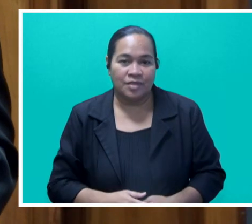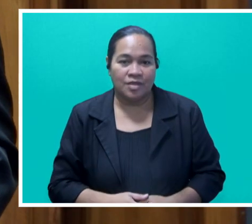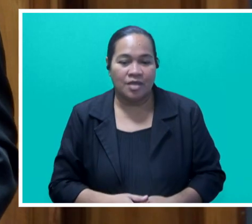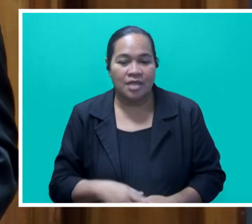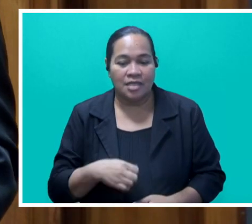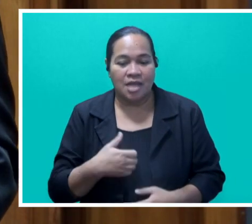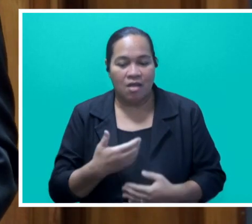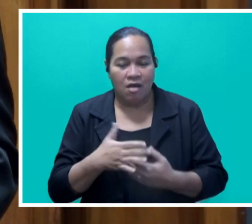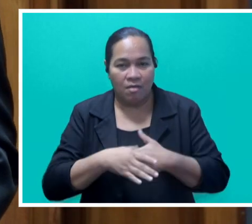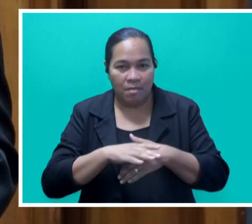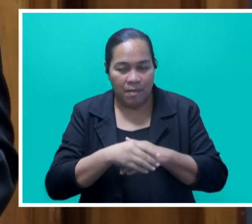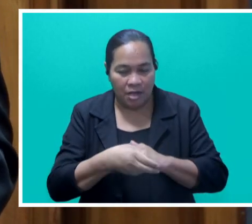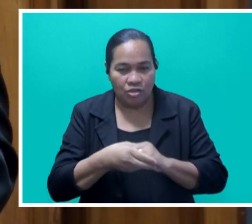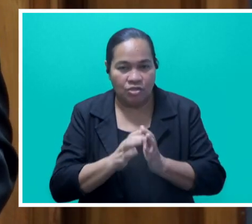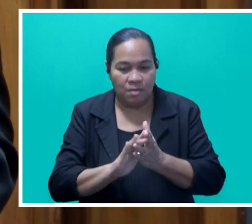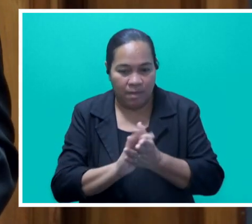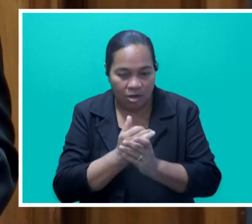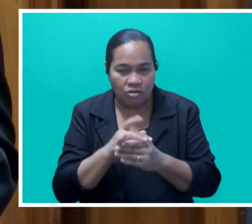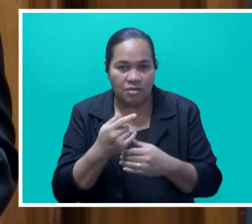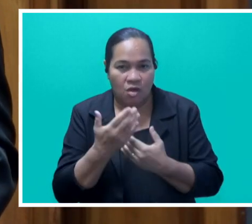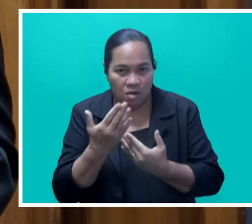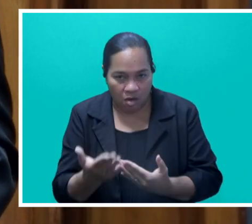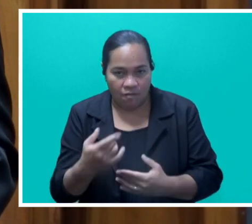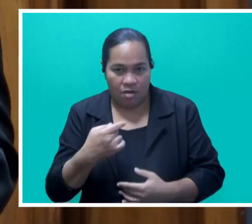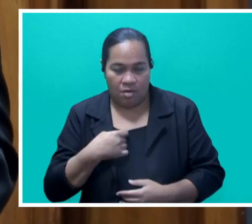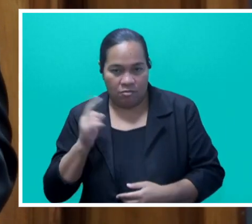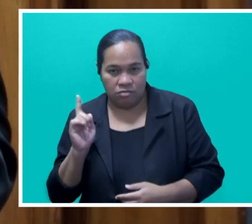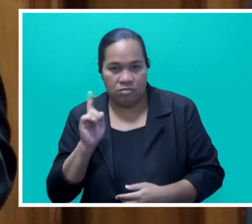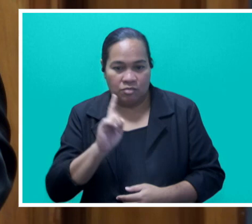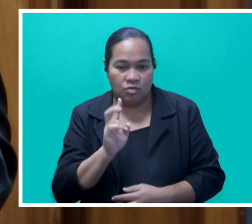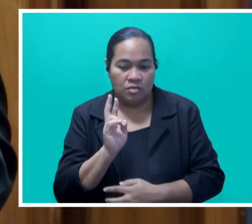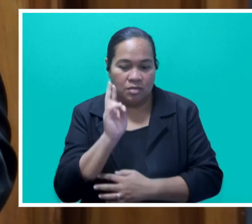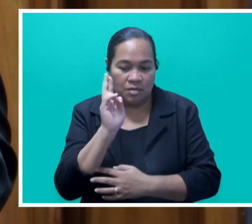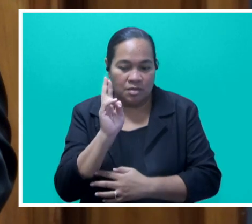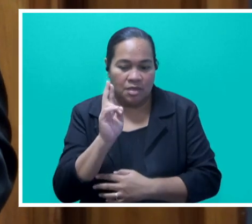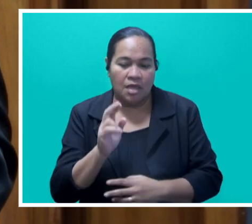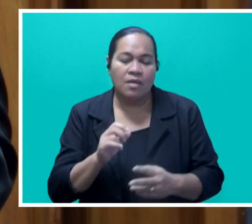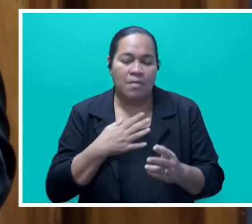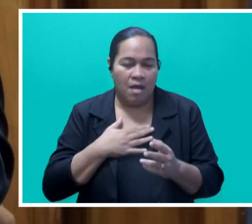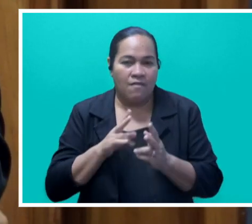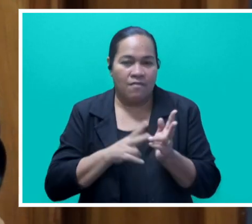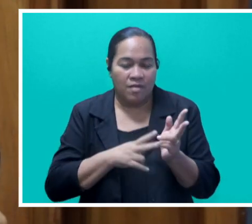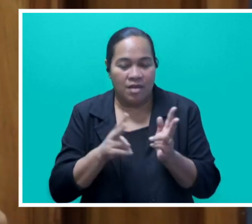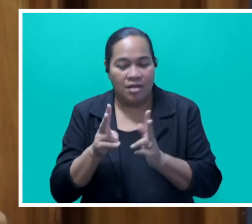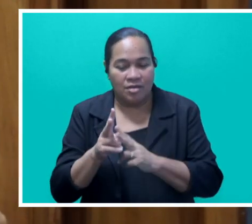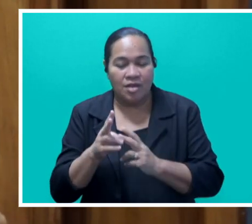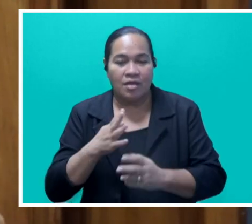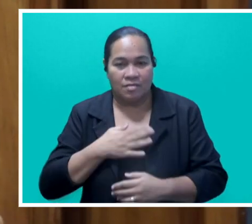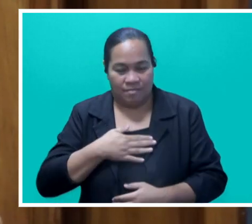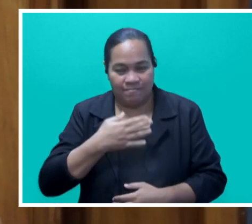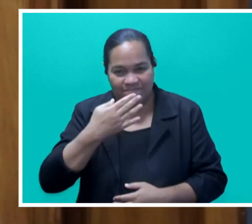meu tu da ke na bukuni nunggu bonua may nabito misa ka buasa ka nangon turang na tunraw mindosa ka nanong